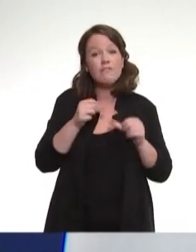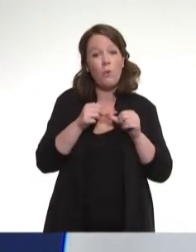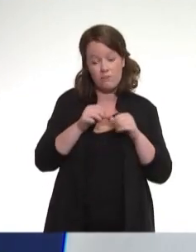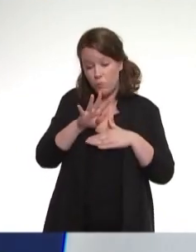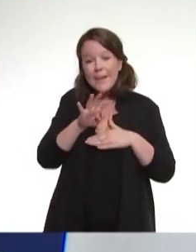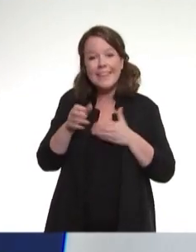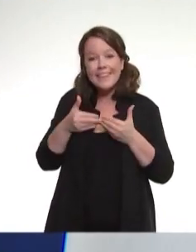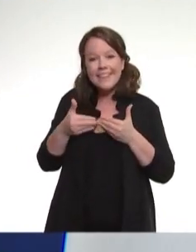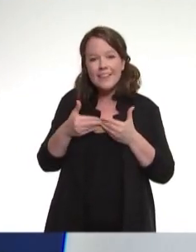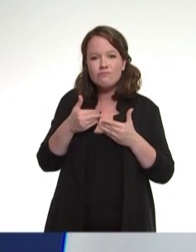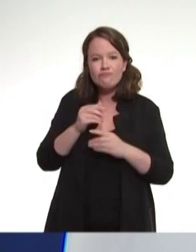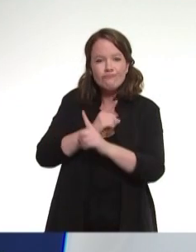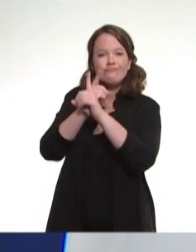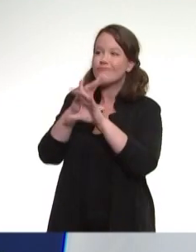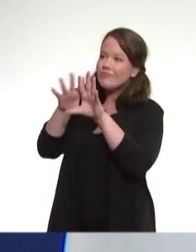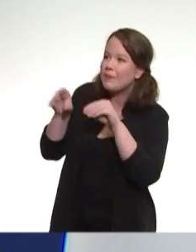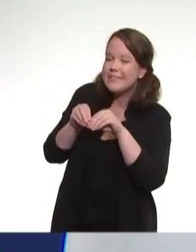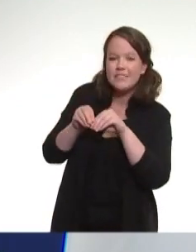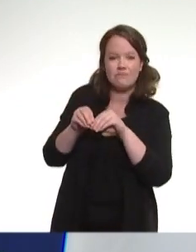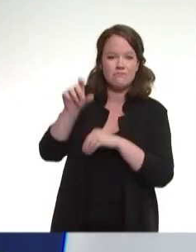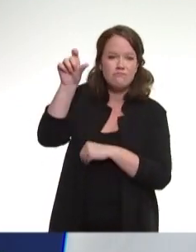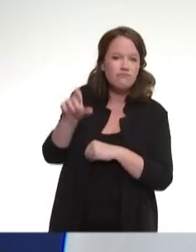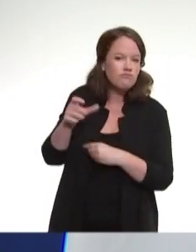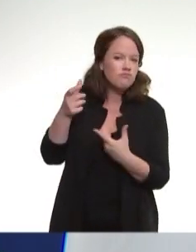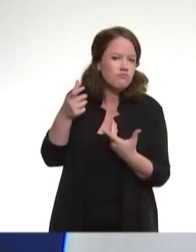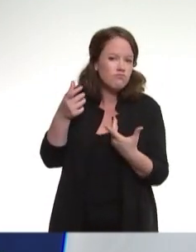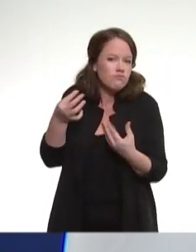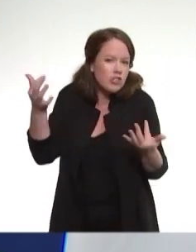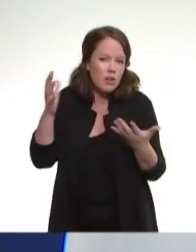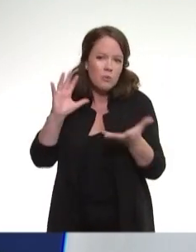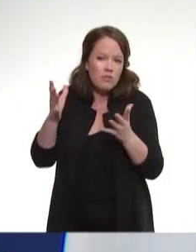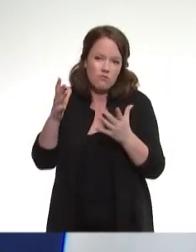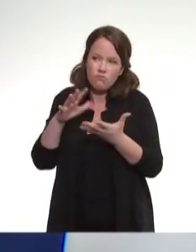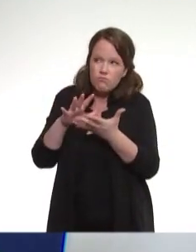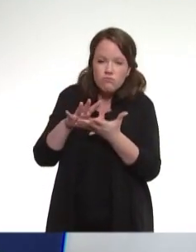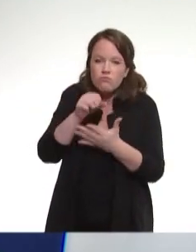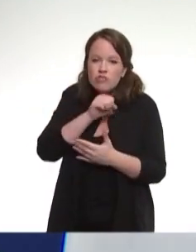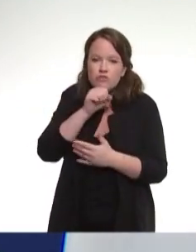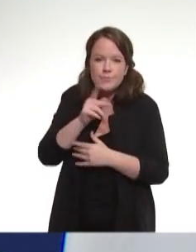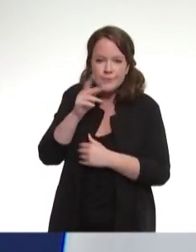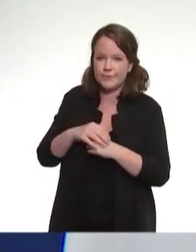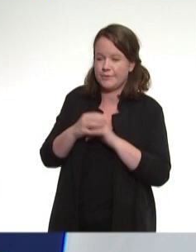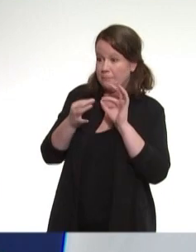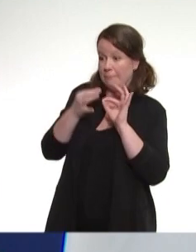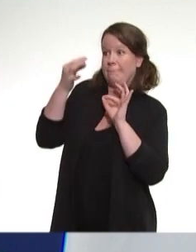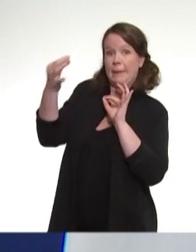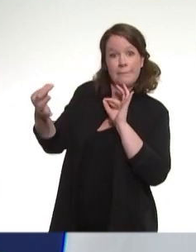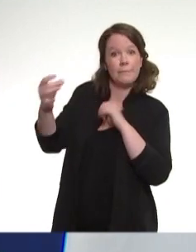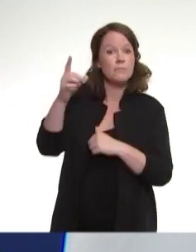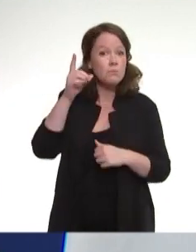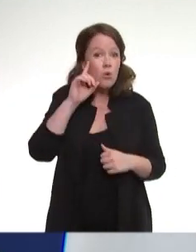peut-être plus vulnérables en tout cas moins jeunes que vous le contaminer parce que vous êtes en famille et que vous sentez